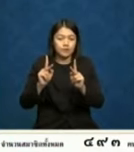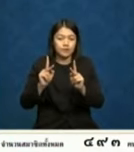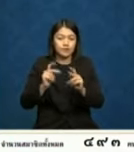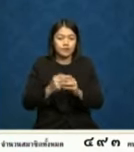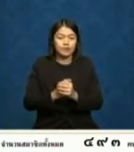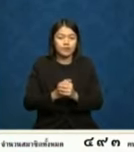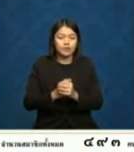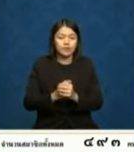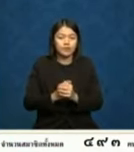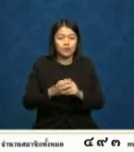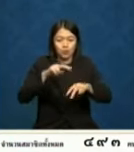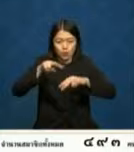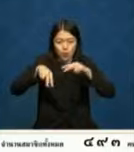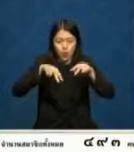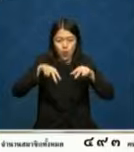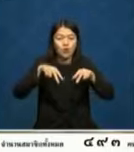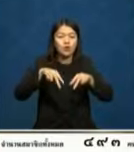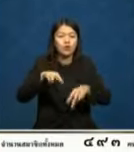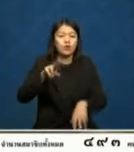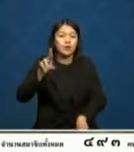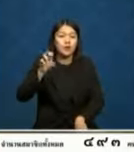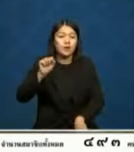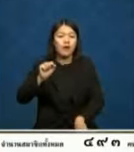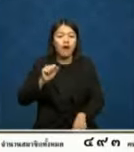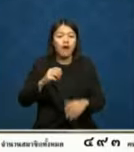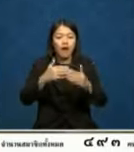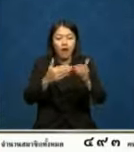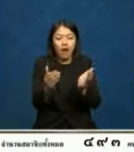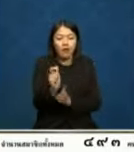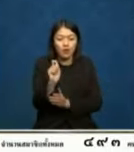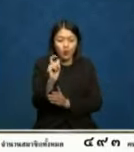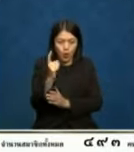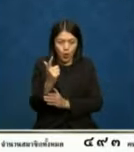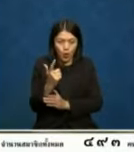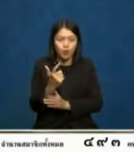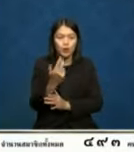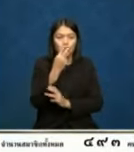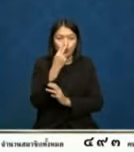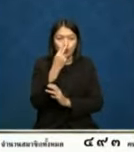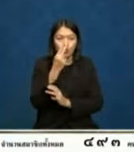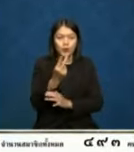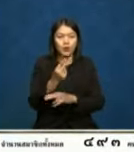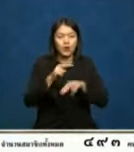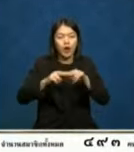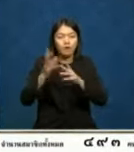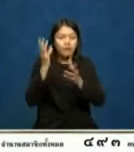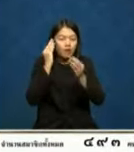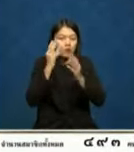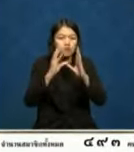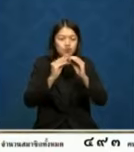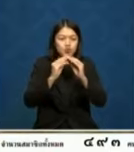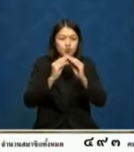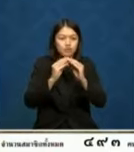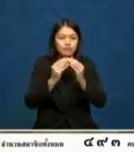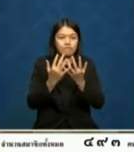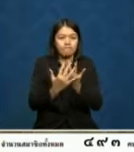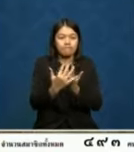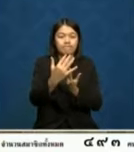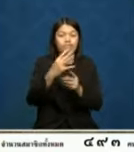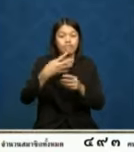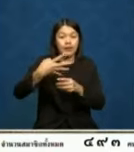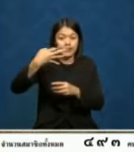สภาุราษฎรครับจากจังหวัดอ่างทองนะครับซึ่งกำลังนั่งวางประชุมอยู่บนั 4ขณะนี้นะ